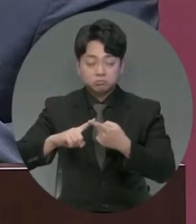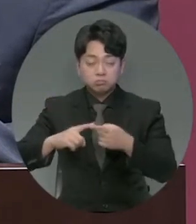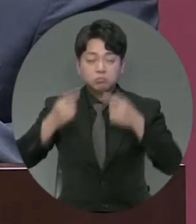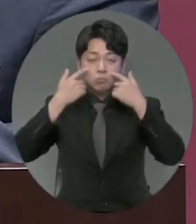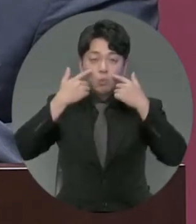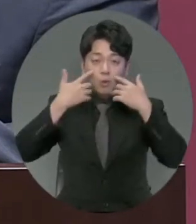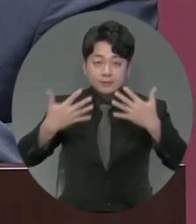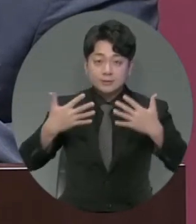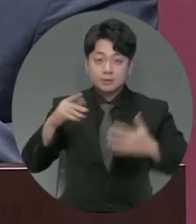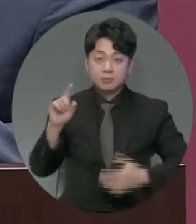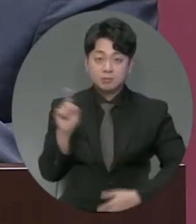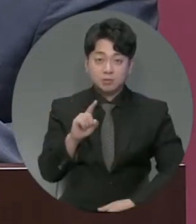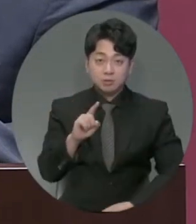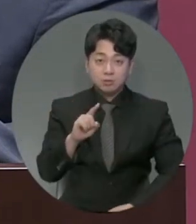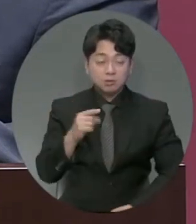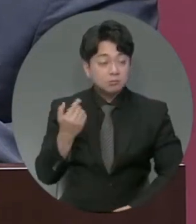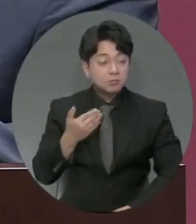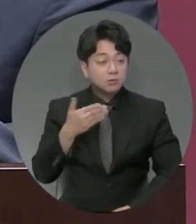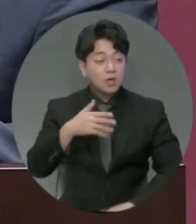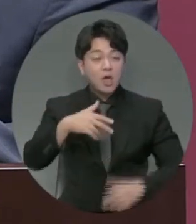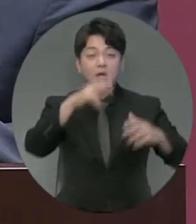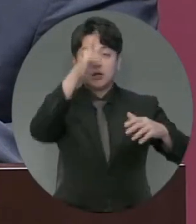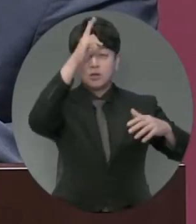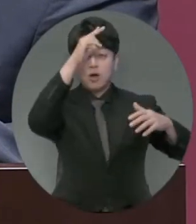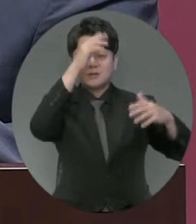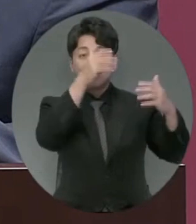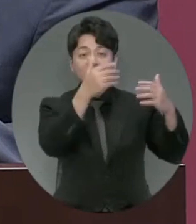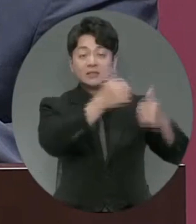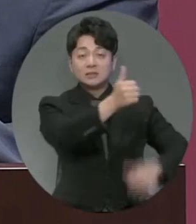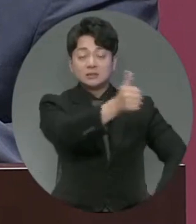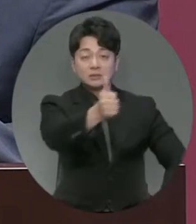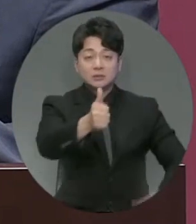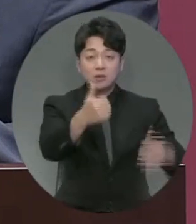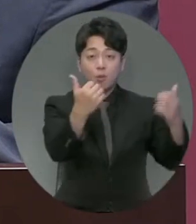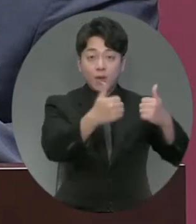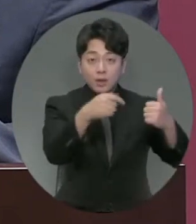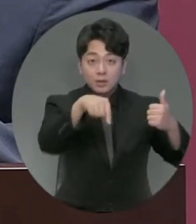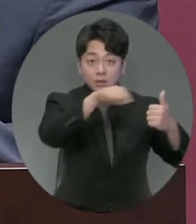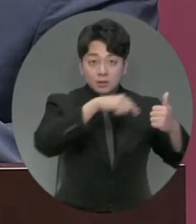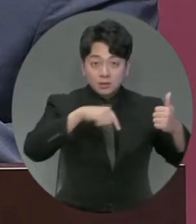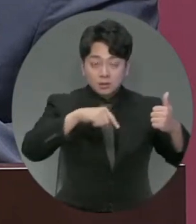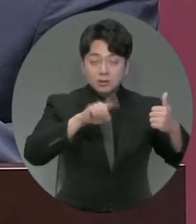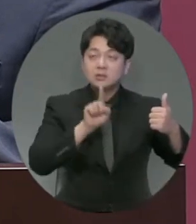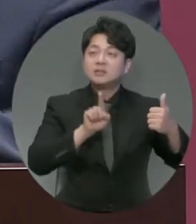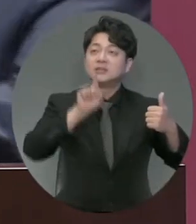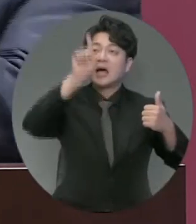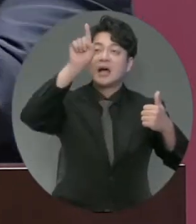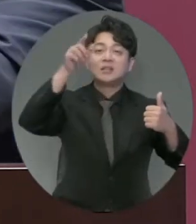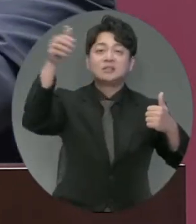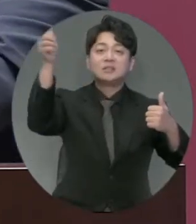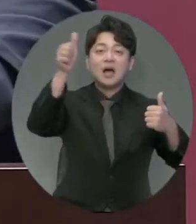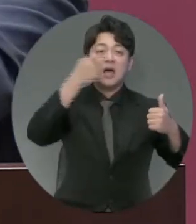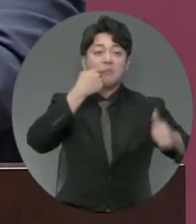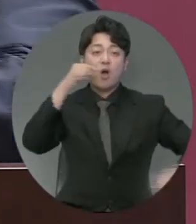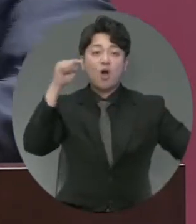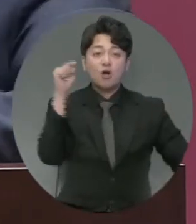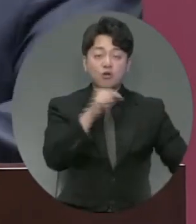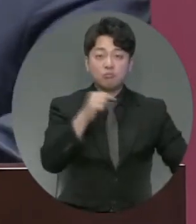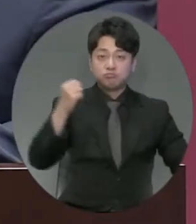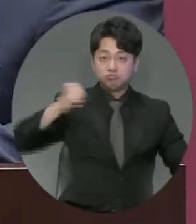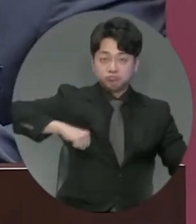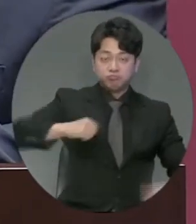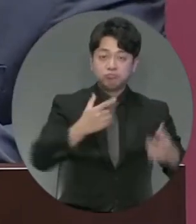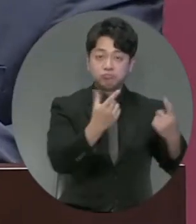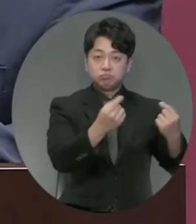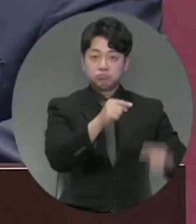것은 그분들은 상사의 명령에 불복한 겁니다. 12.12 쿠데타와 같으면